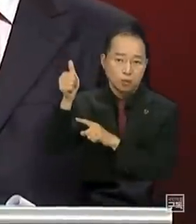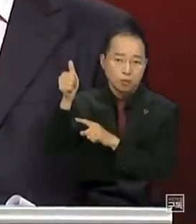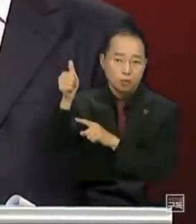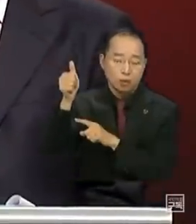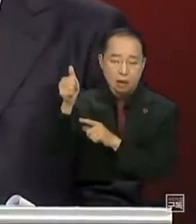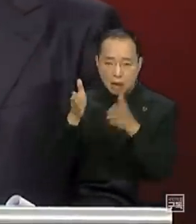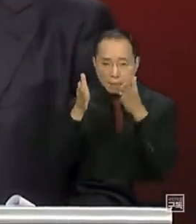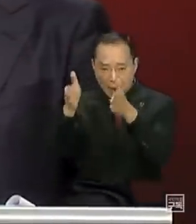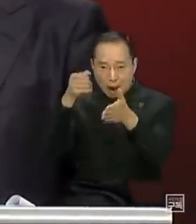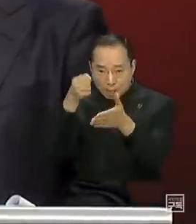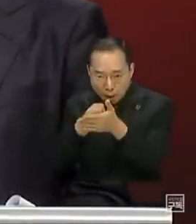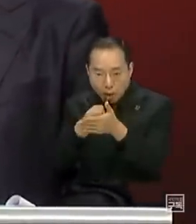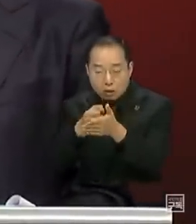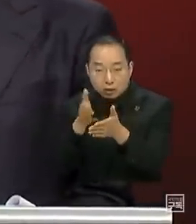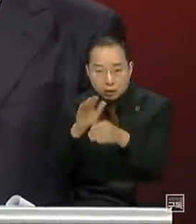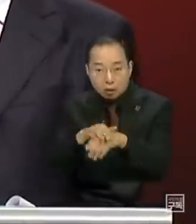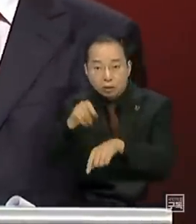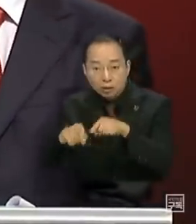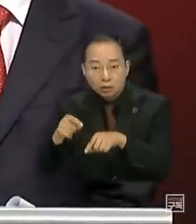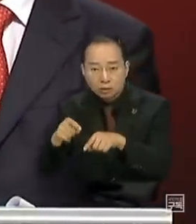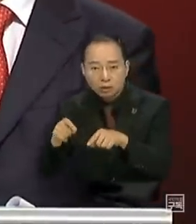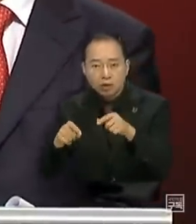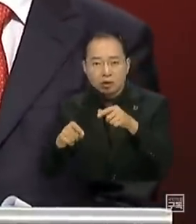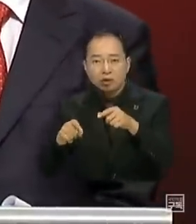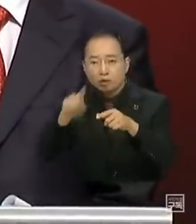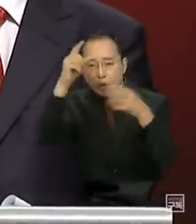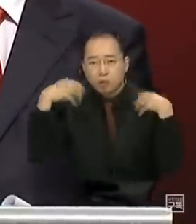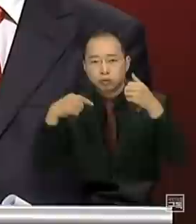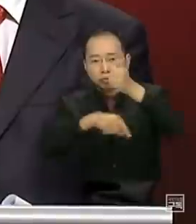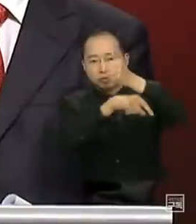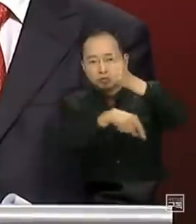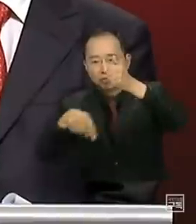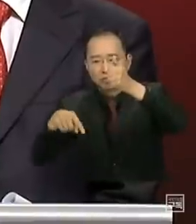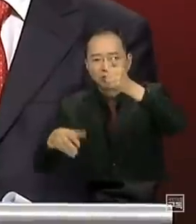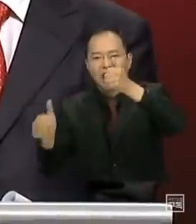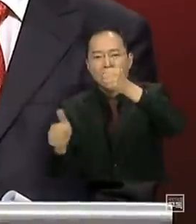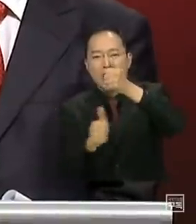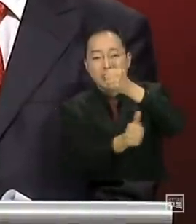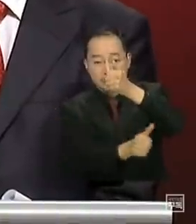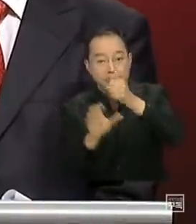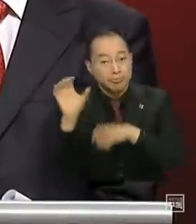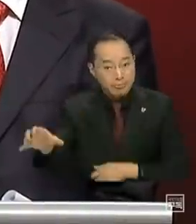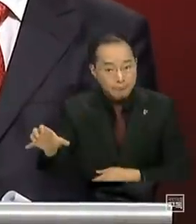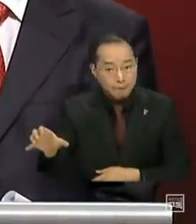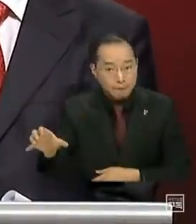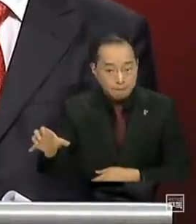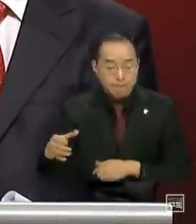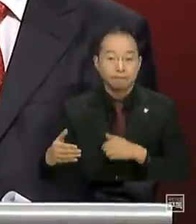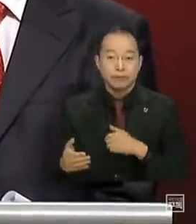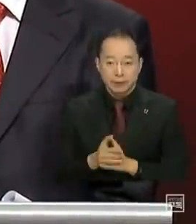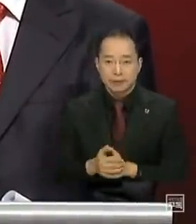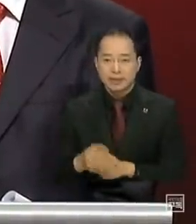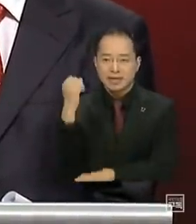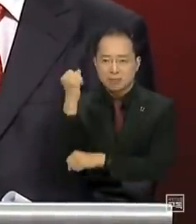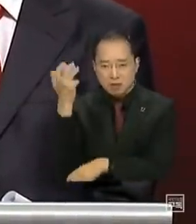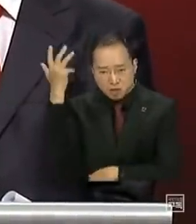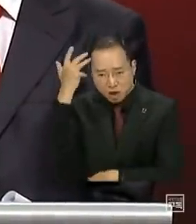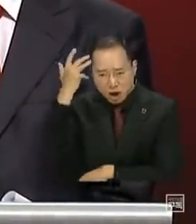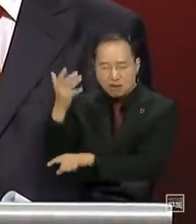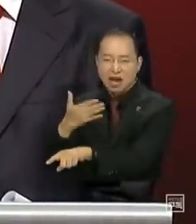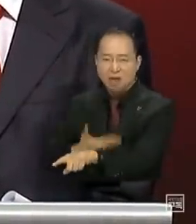이제 행정각부 장관이 하겠죠. 그러니까 저 같은 경우에는 행정각부 장관한테 기본